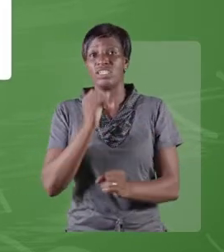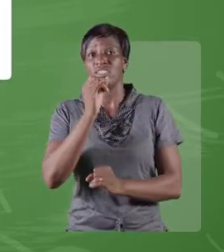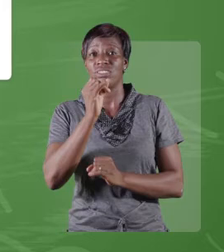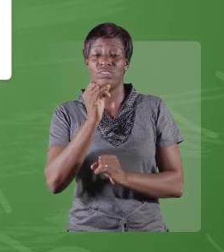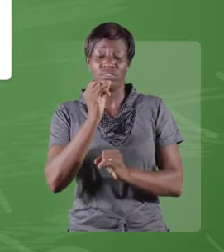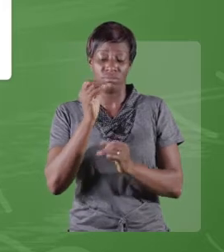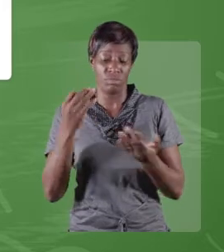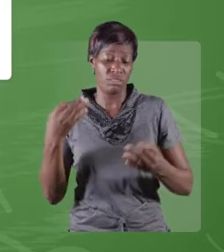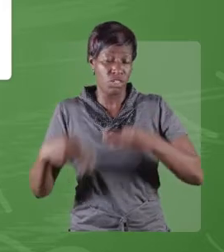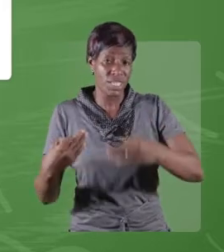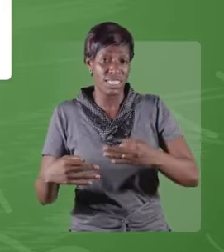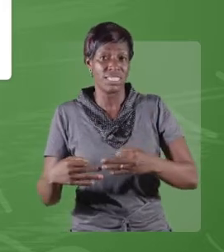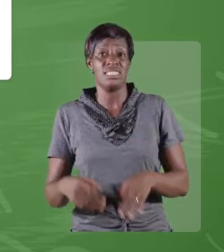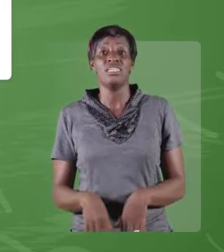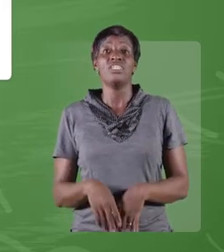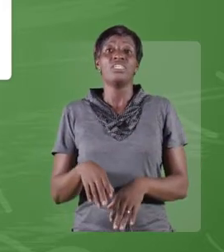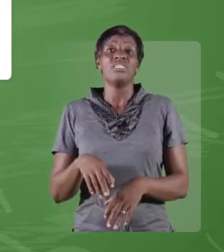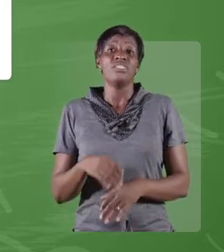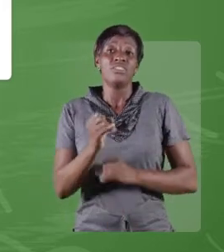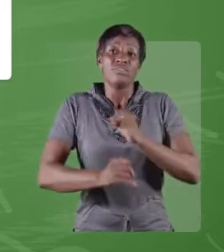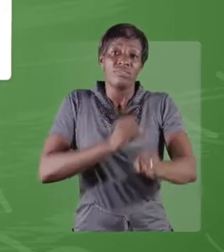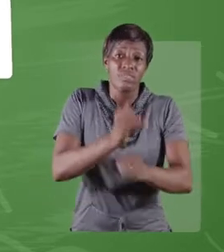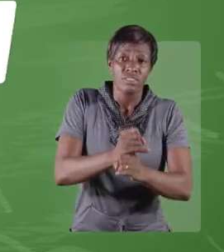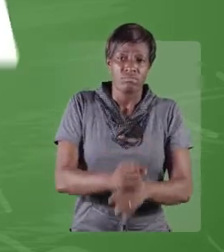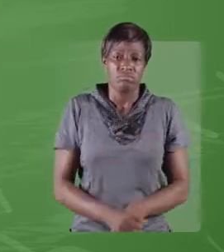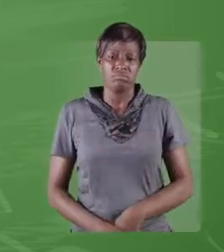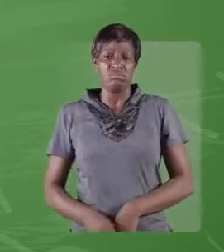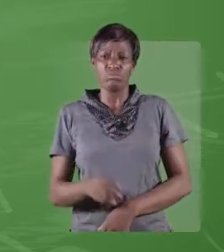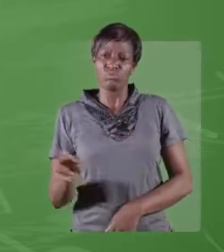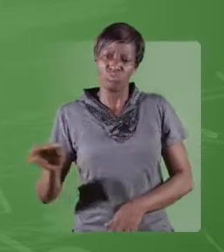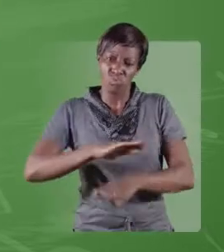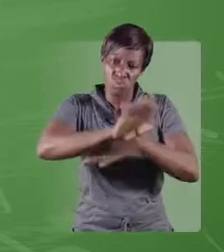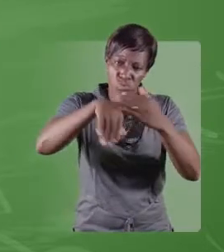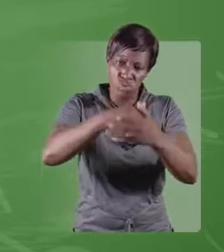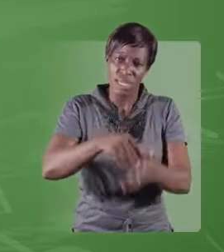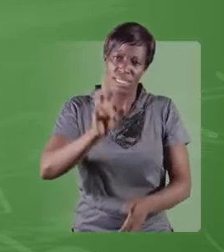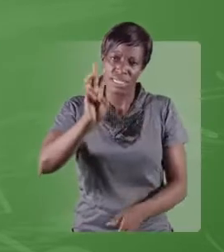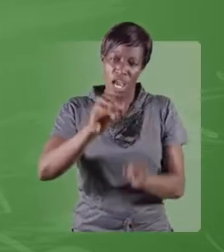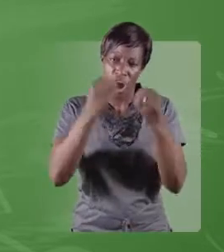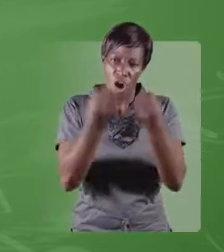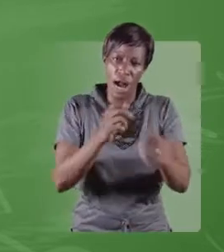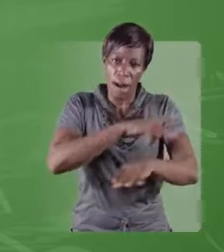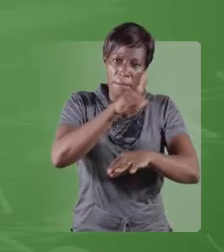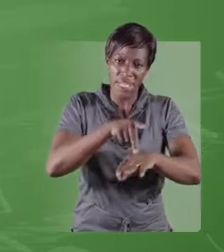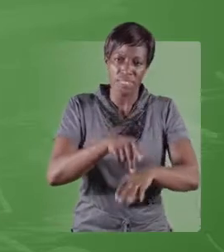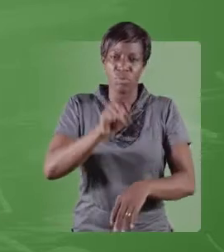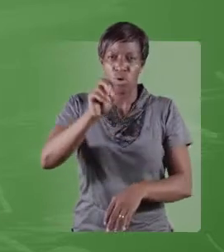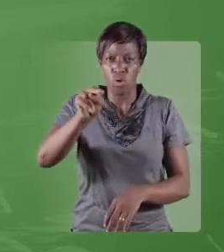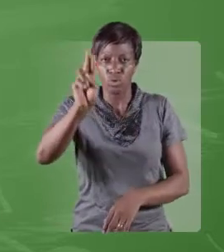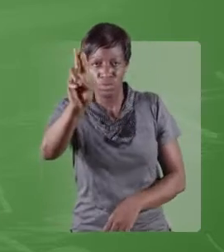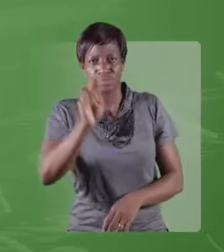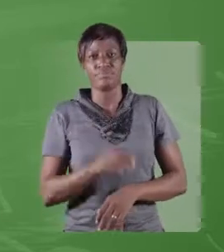qui constituent les 6 organes principaux de l'ONU. À présent, comment